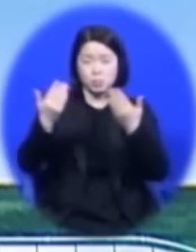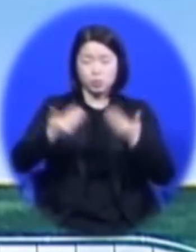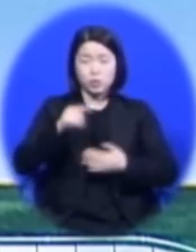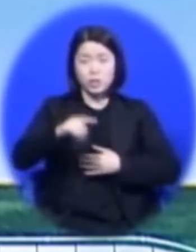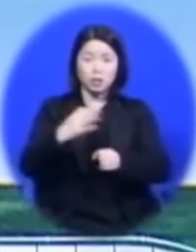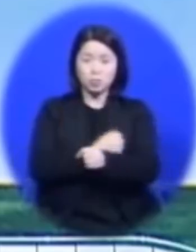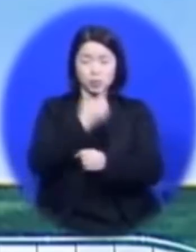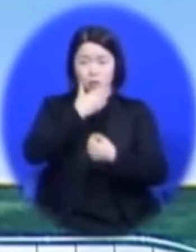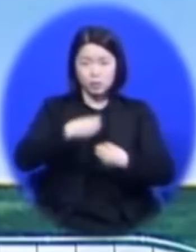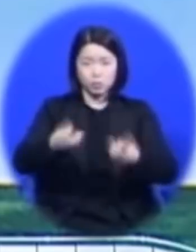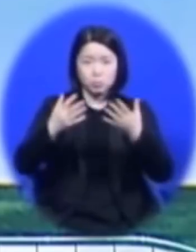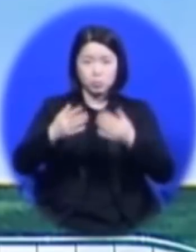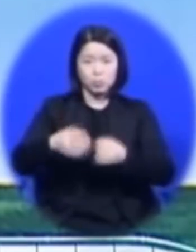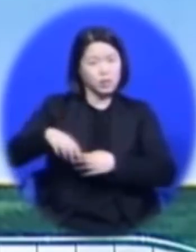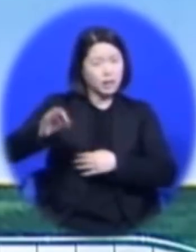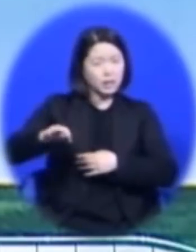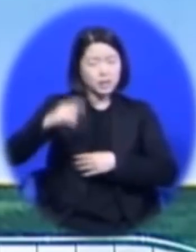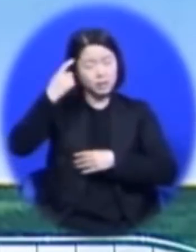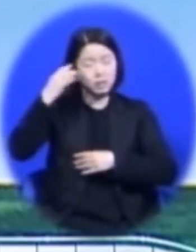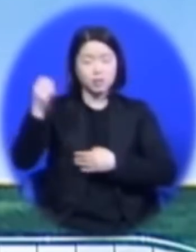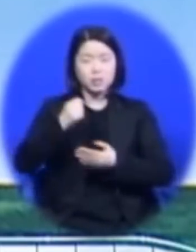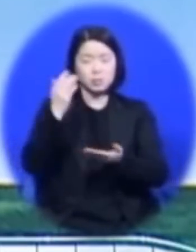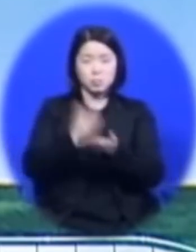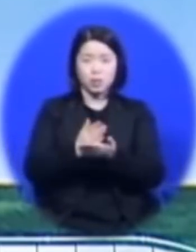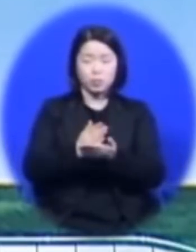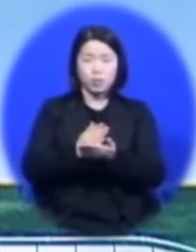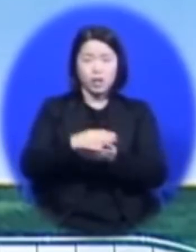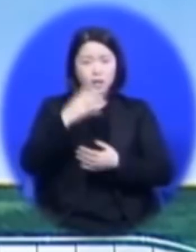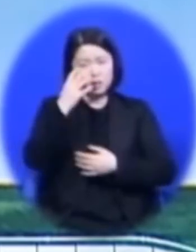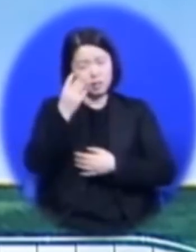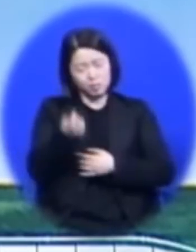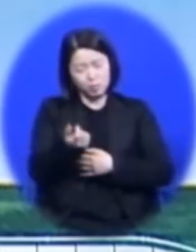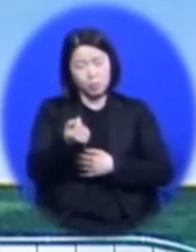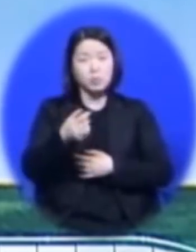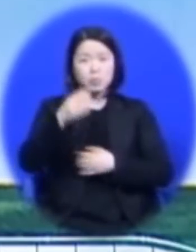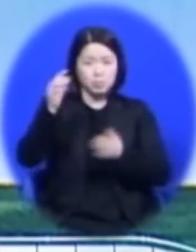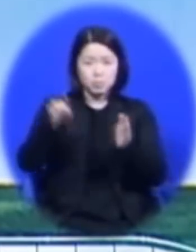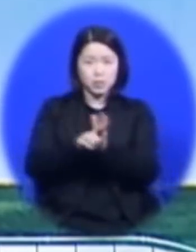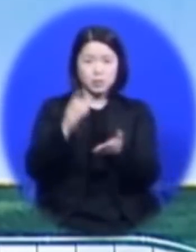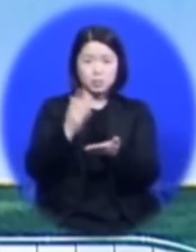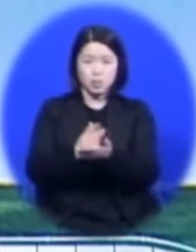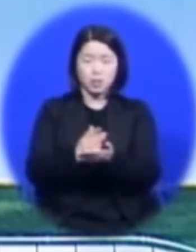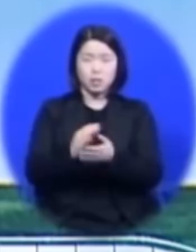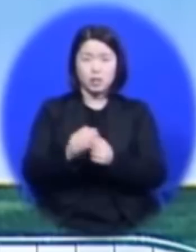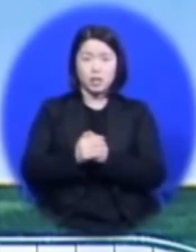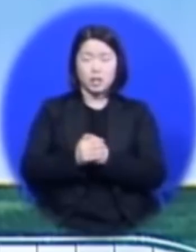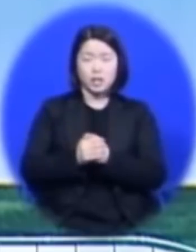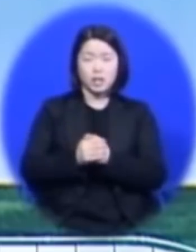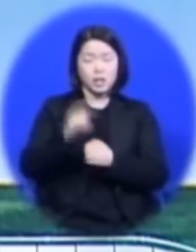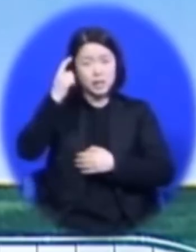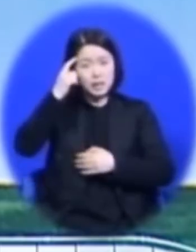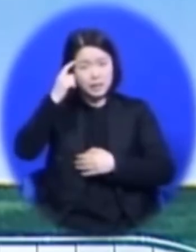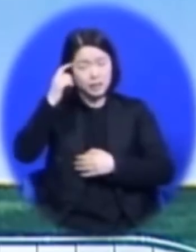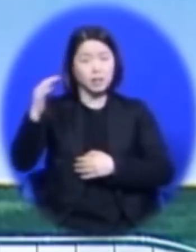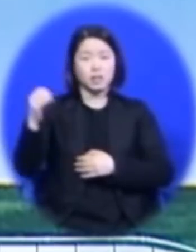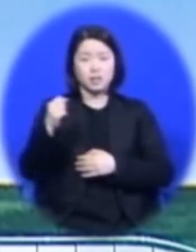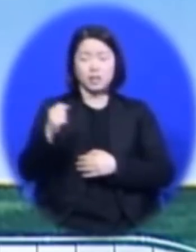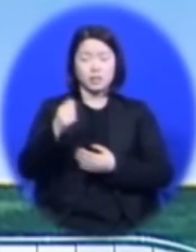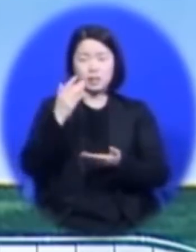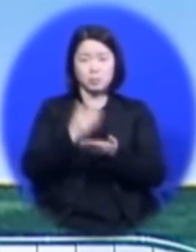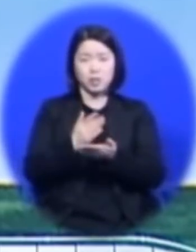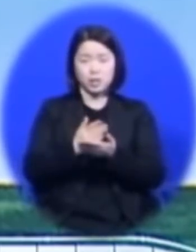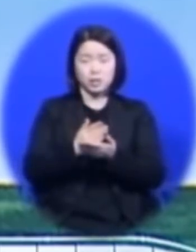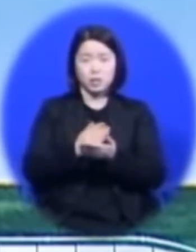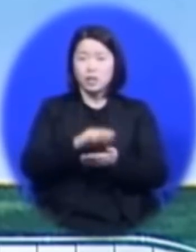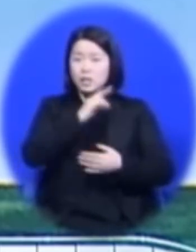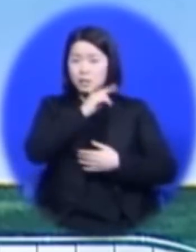축복을 절대로 소홀히 하지 만 듯 어설프게 믿어도 안됩니다 신념을 가지라는 게 아닙니다 의심 하지